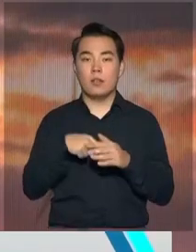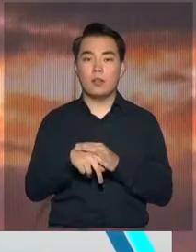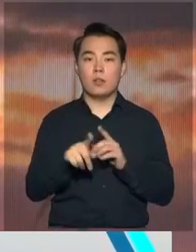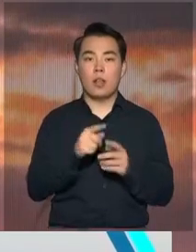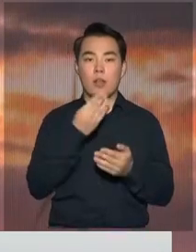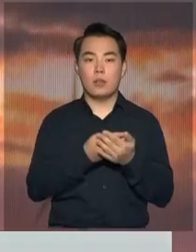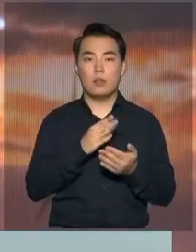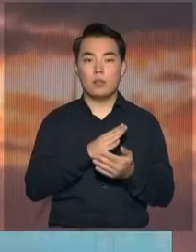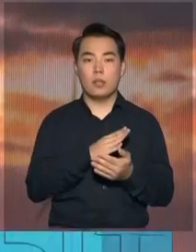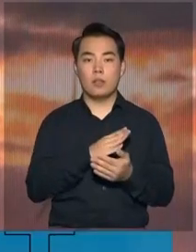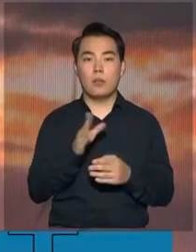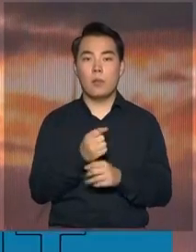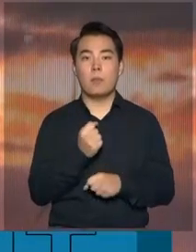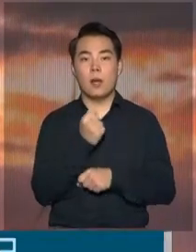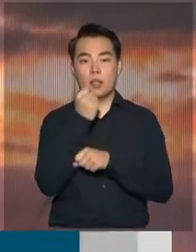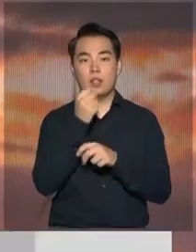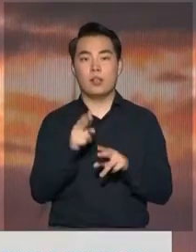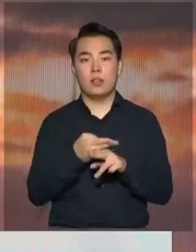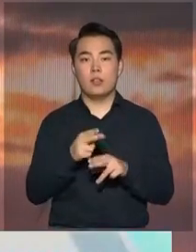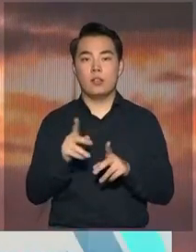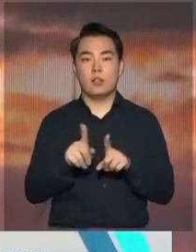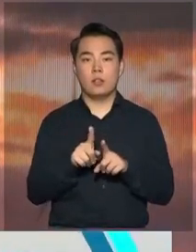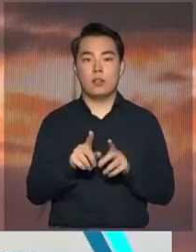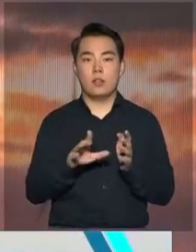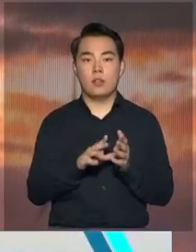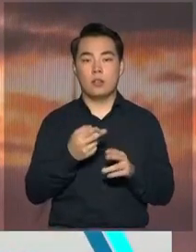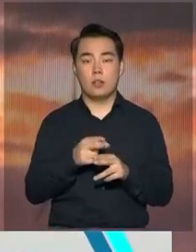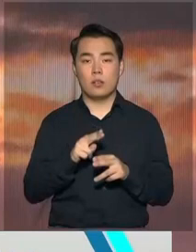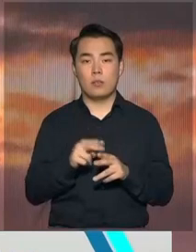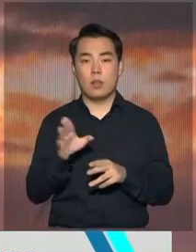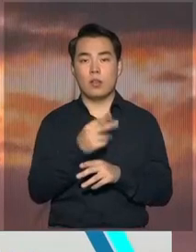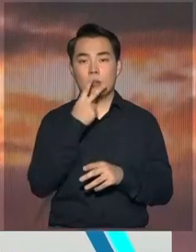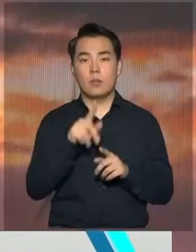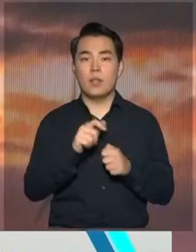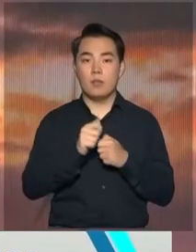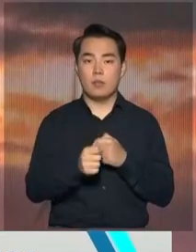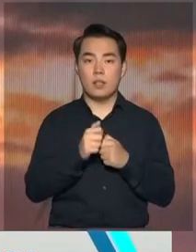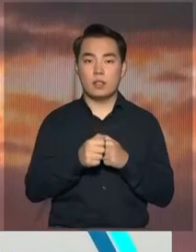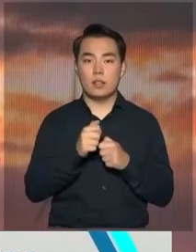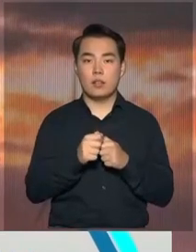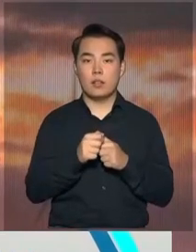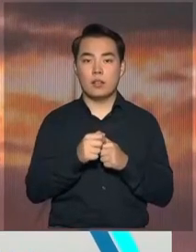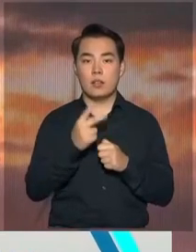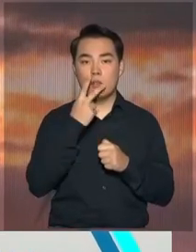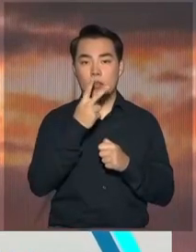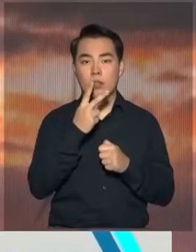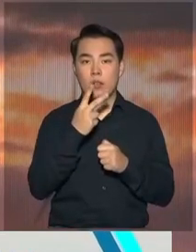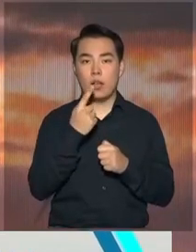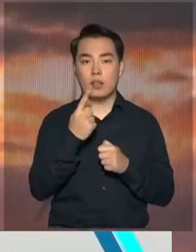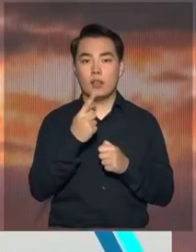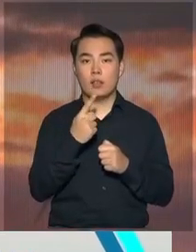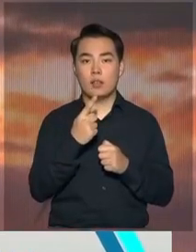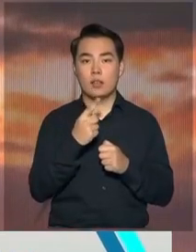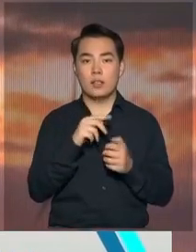басқа мемлекеттік қолдау шараларын іске асыру үшін заңнамалық тараптан жаңағы инвесторларға қойылатын бірқатар